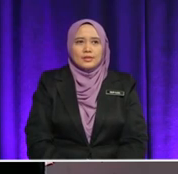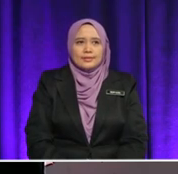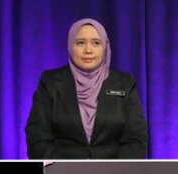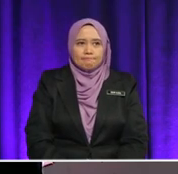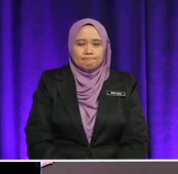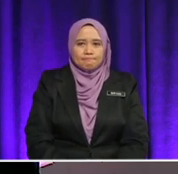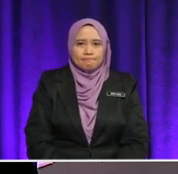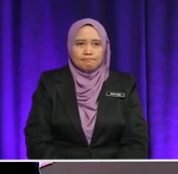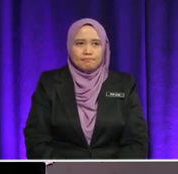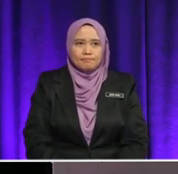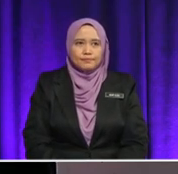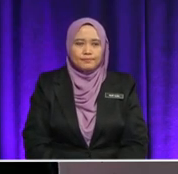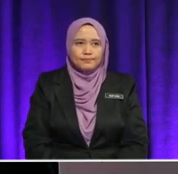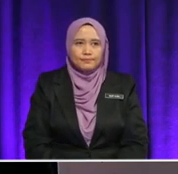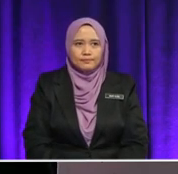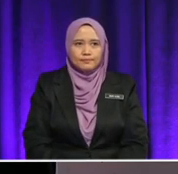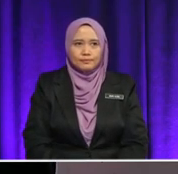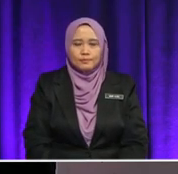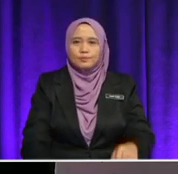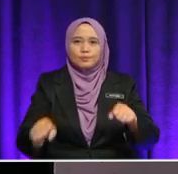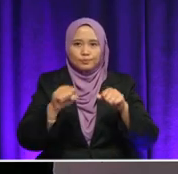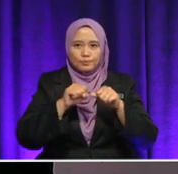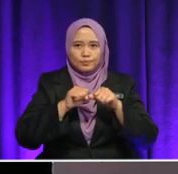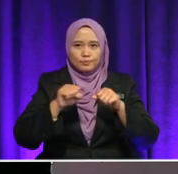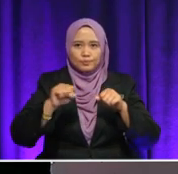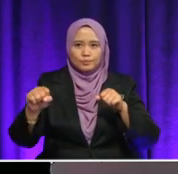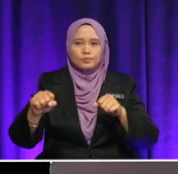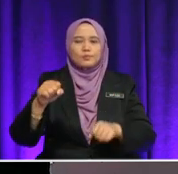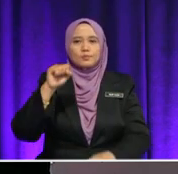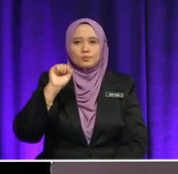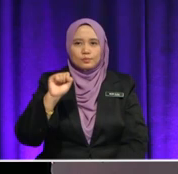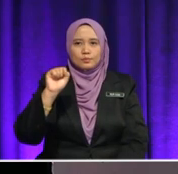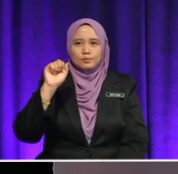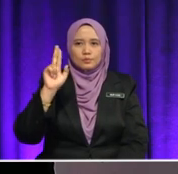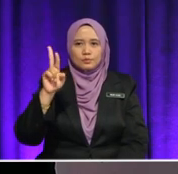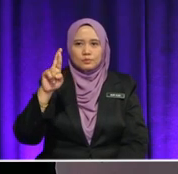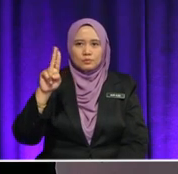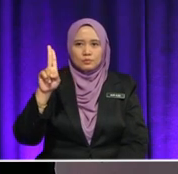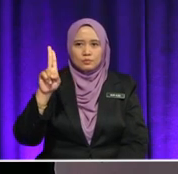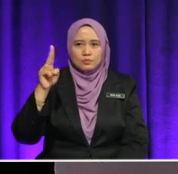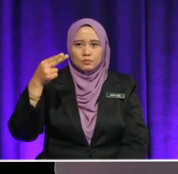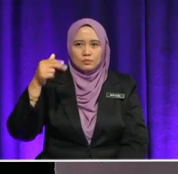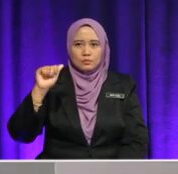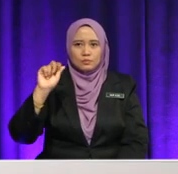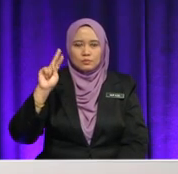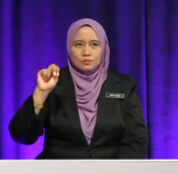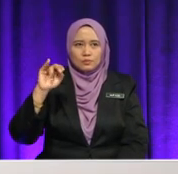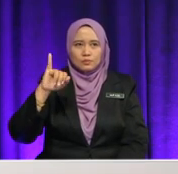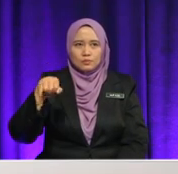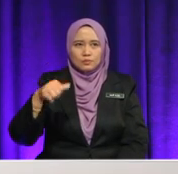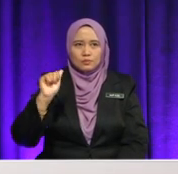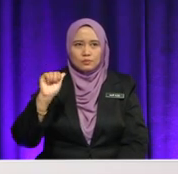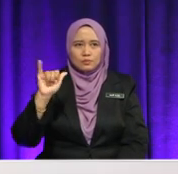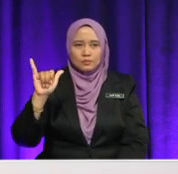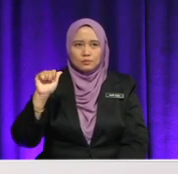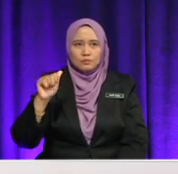1955 yang pertama adalah surah penentuan sempadan kawasan di tubuhkan